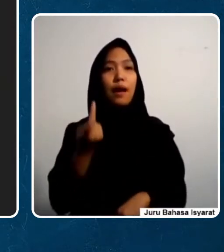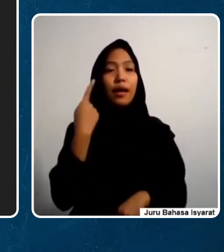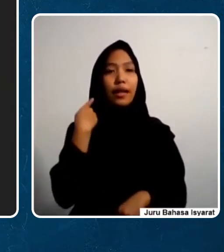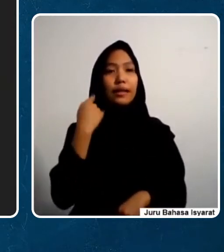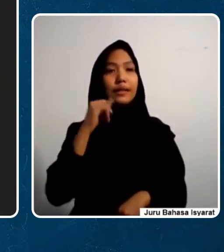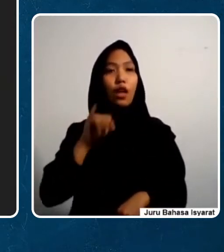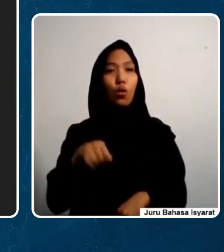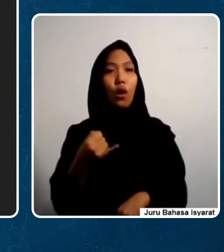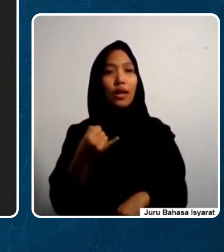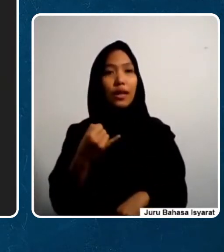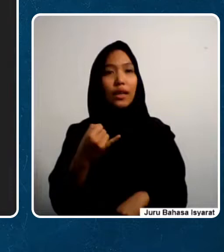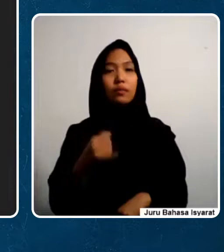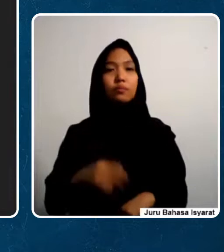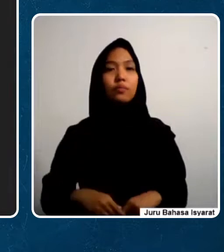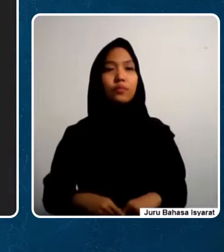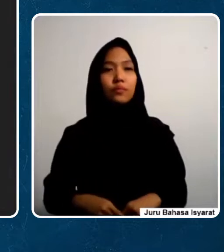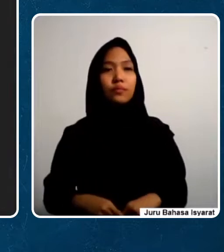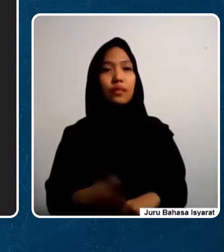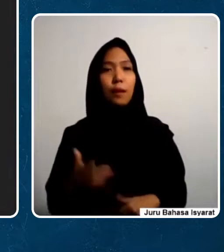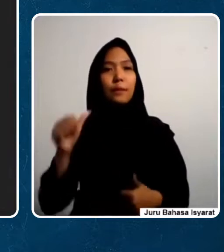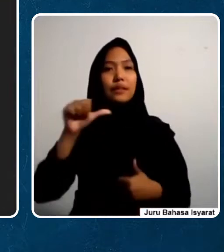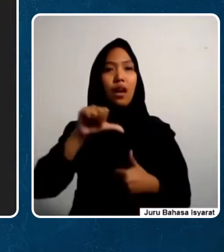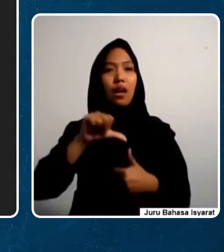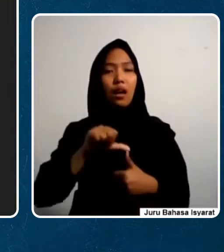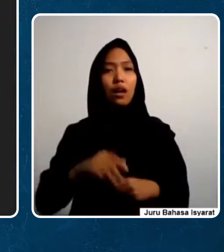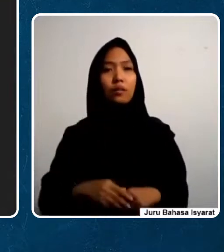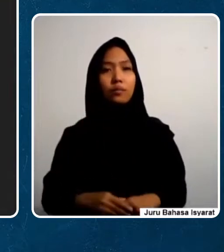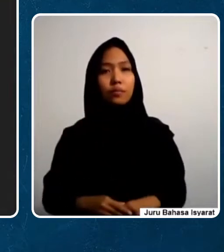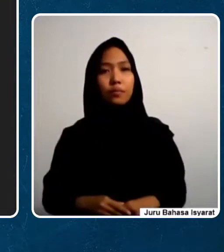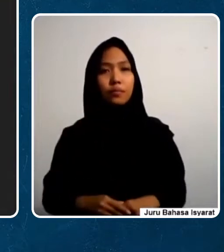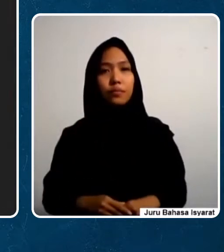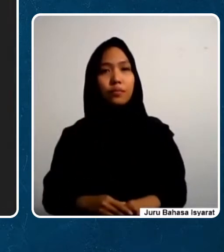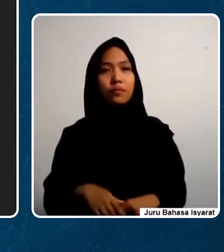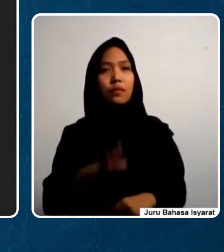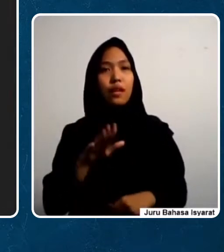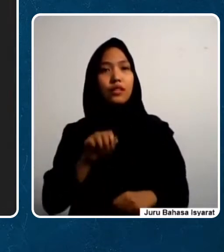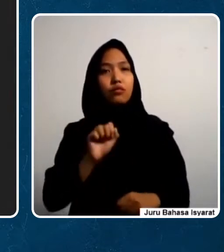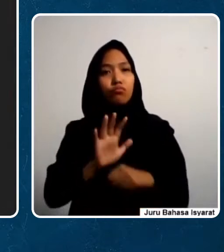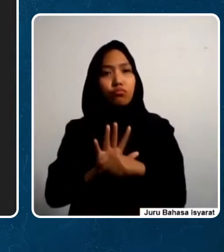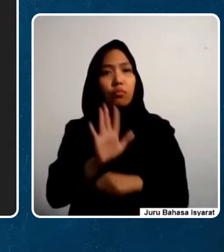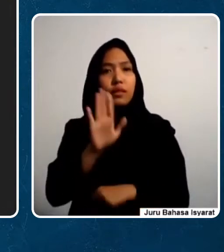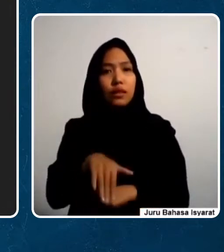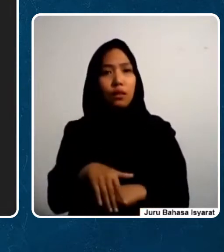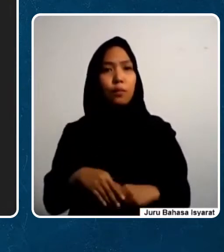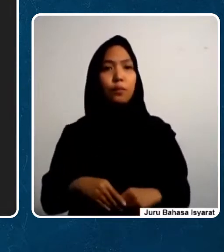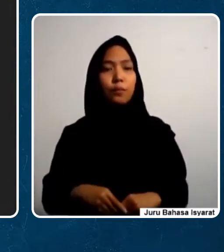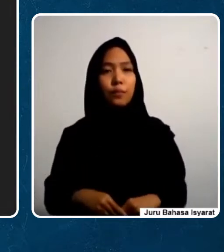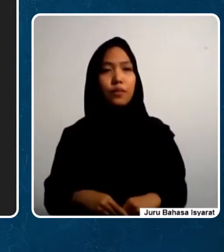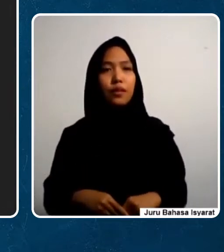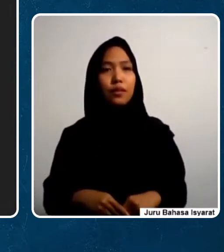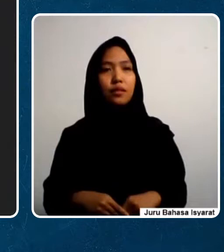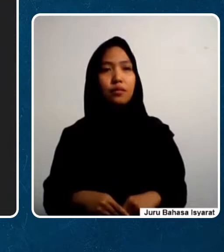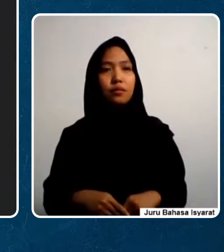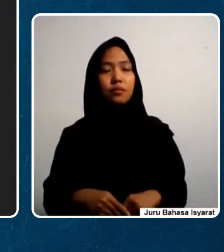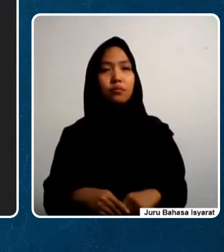jadi kita batal pertandingannya. Jadi semua atlet dipulangkan ke rumah masing-masing karena